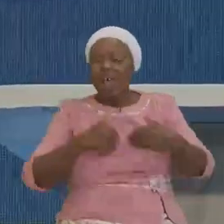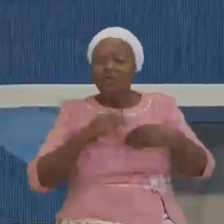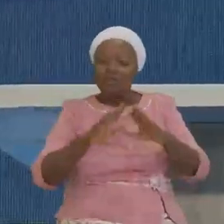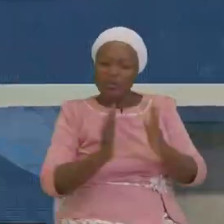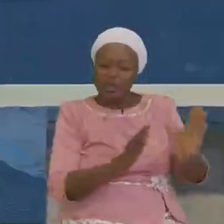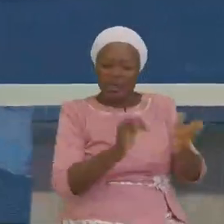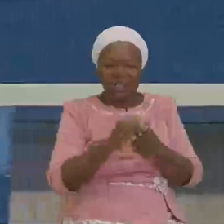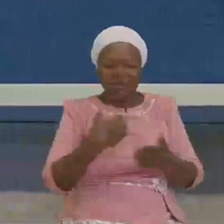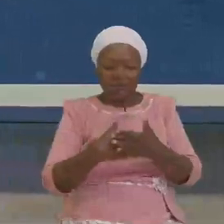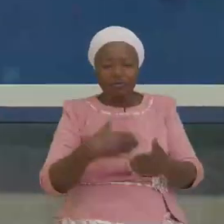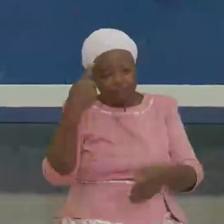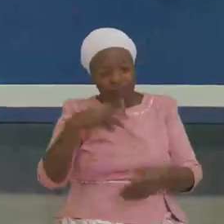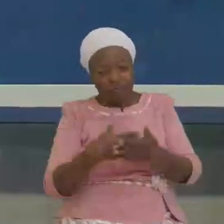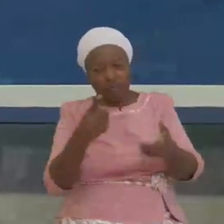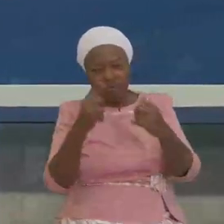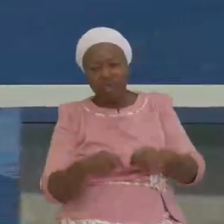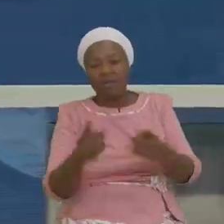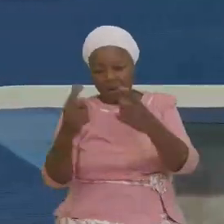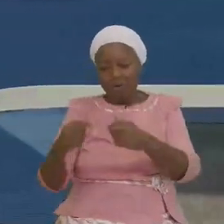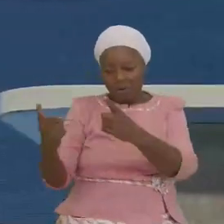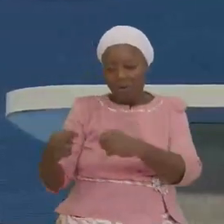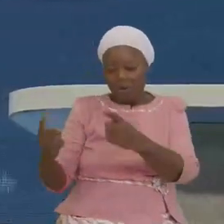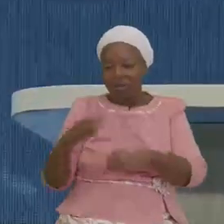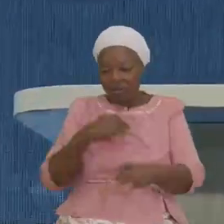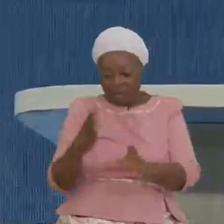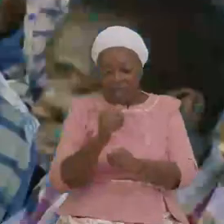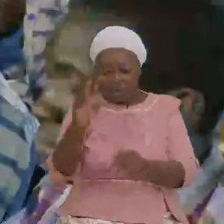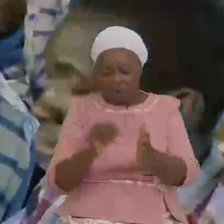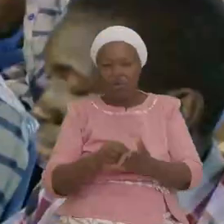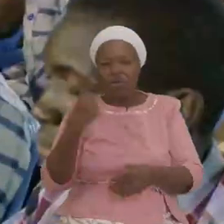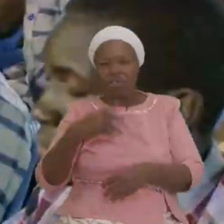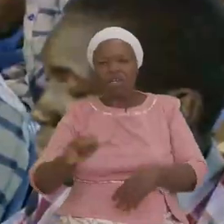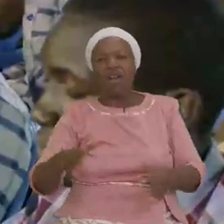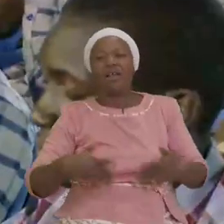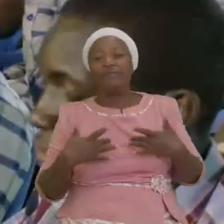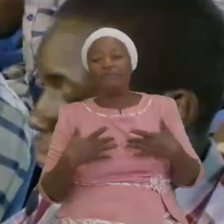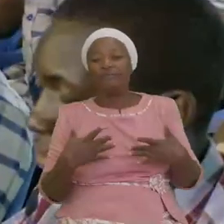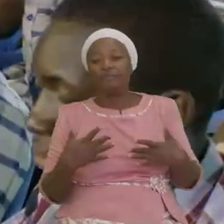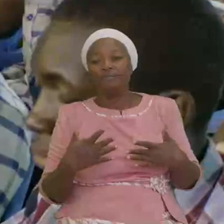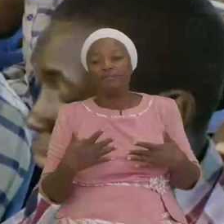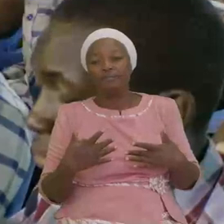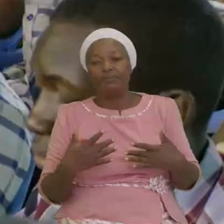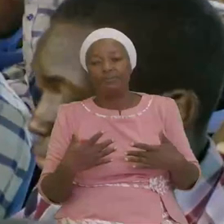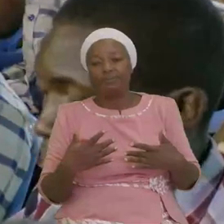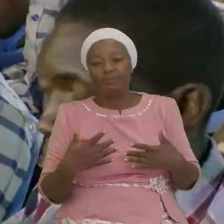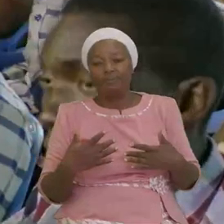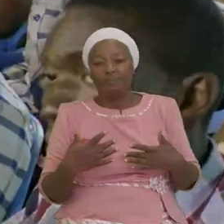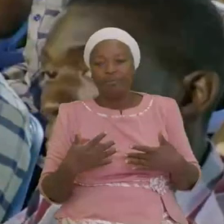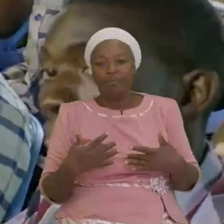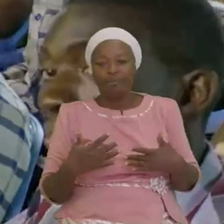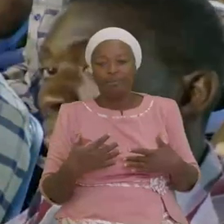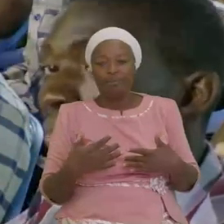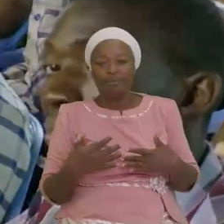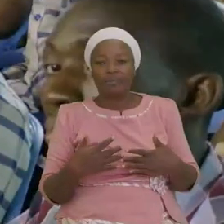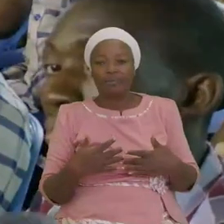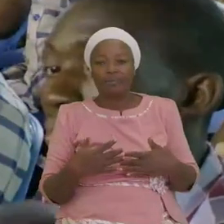je sais que tu diras cela, alors je l'ai préparé avant que tu ne sois arrivé. Viens, viens